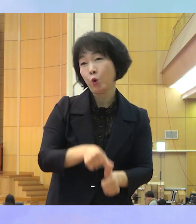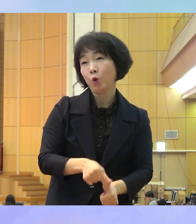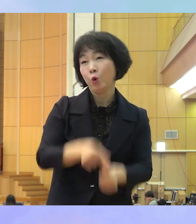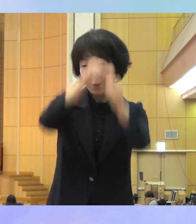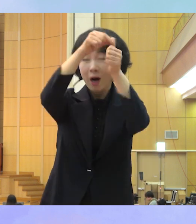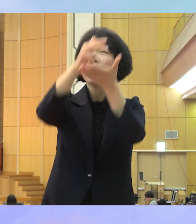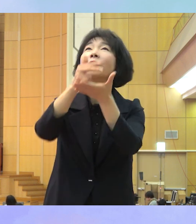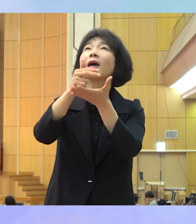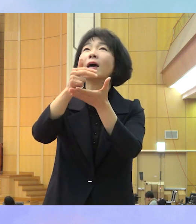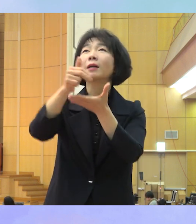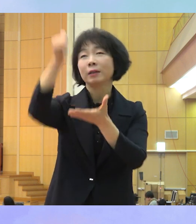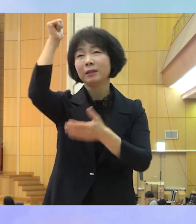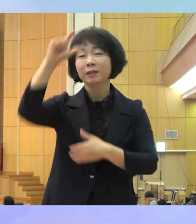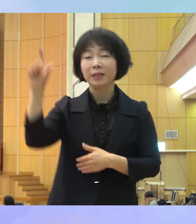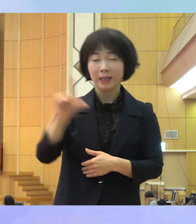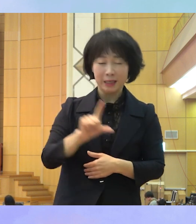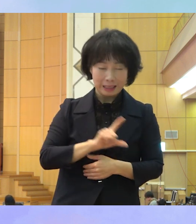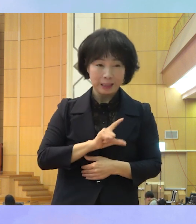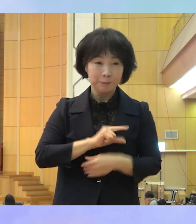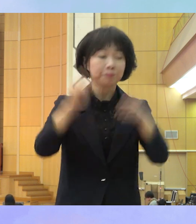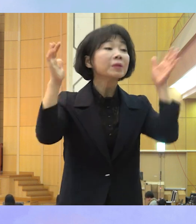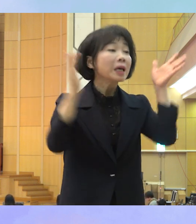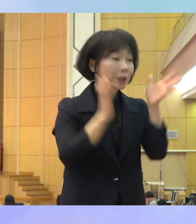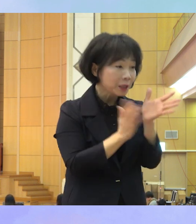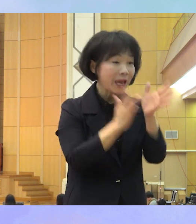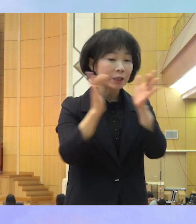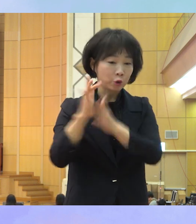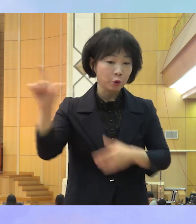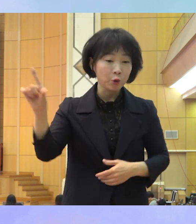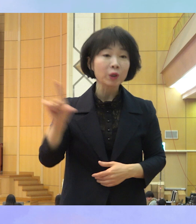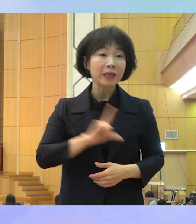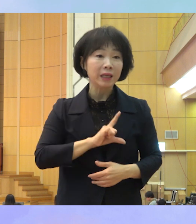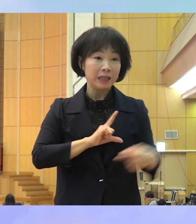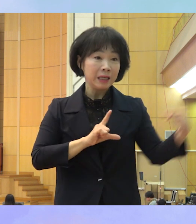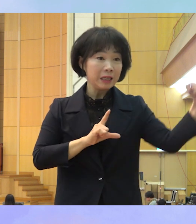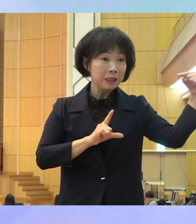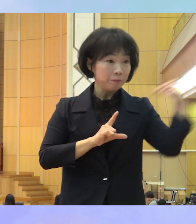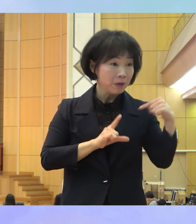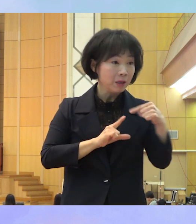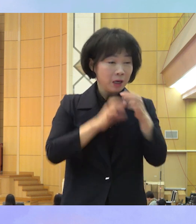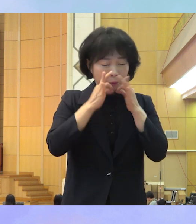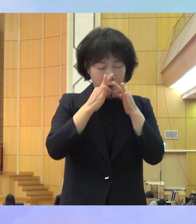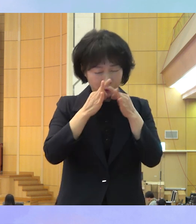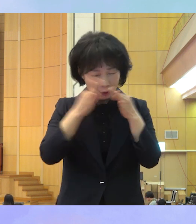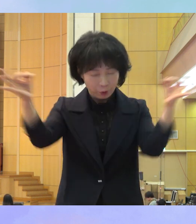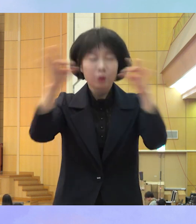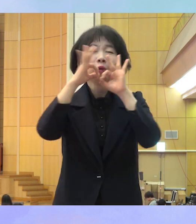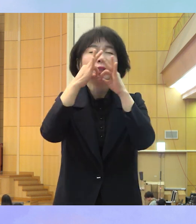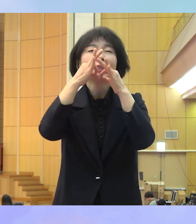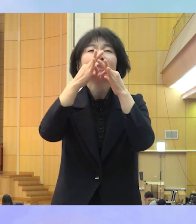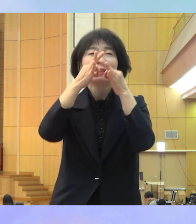높이세. 구원의 그 이름 예수 이름을